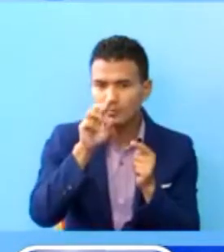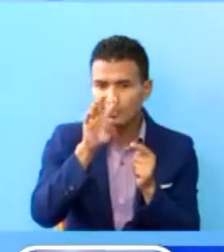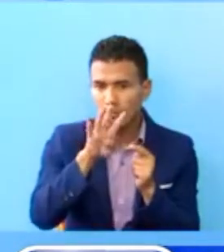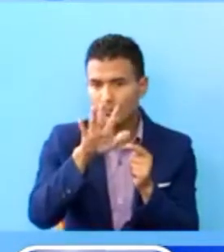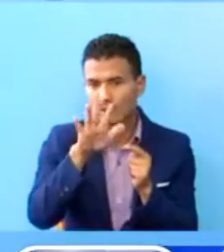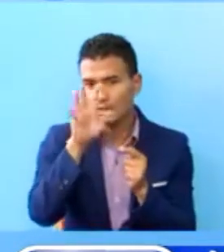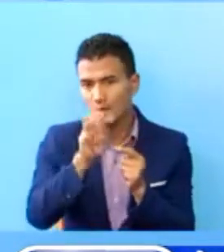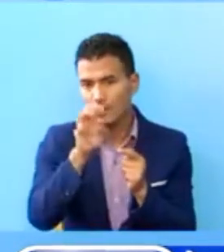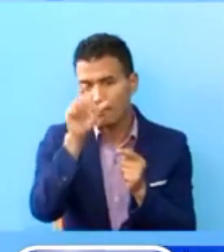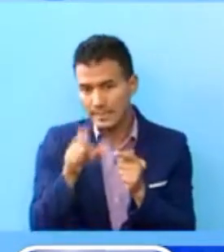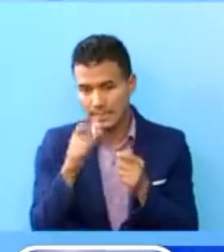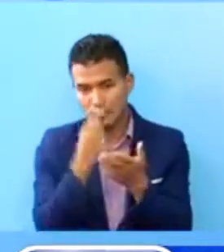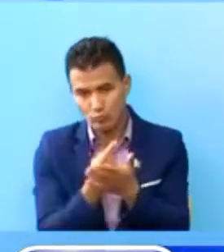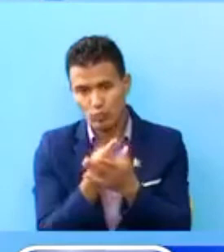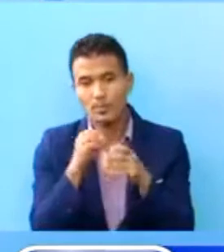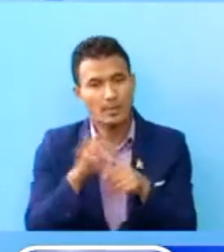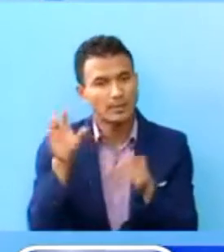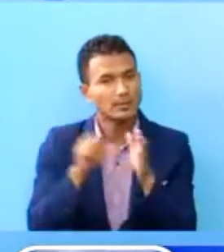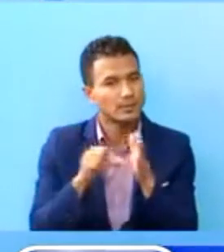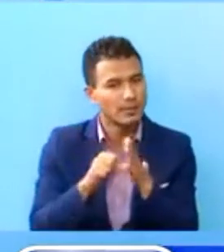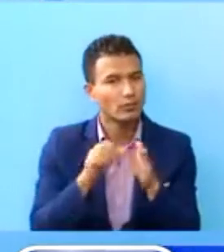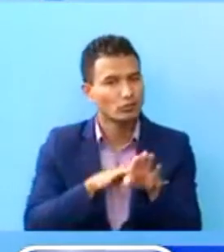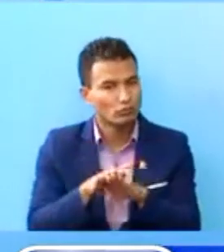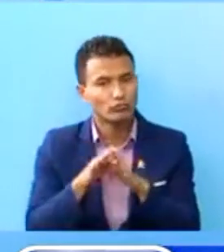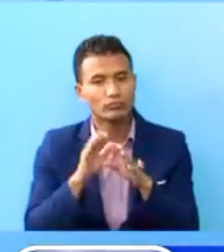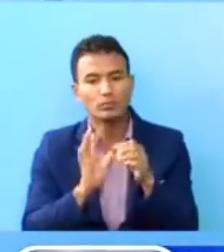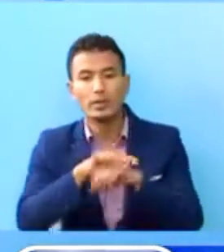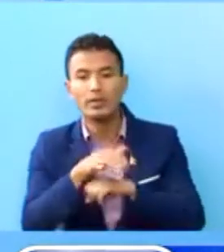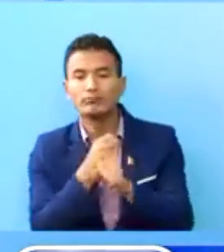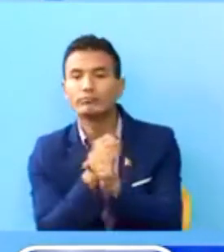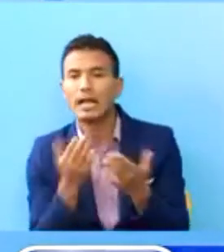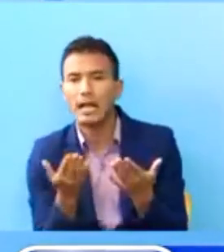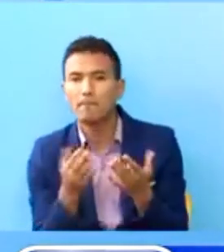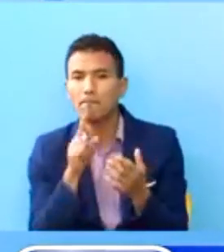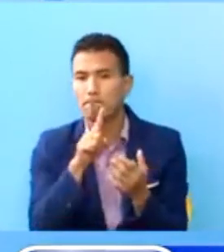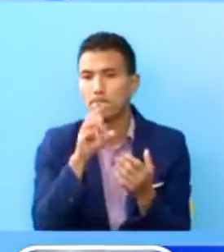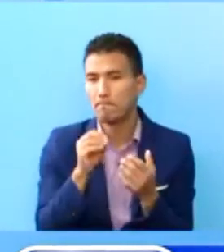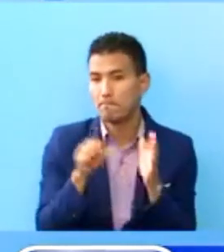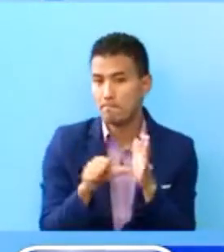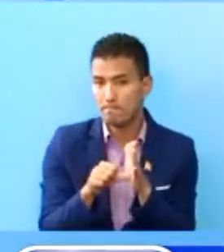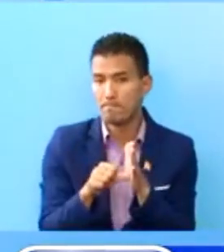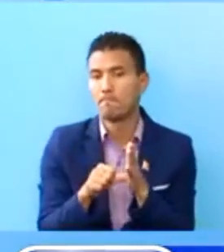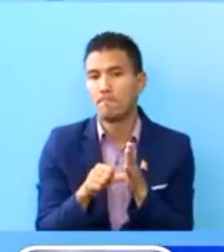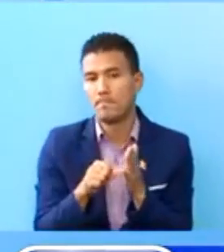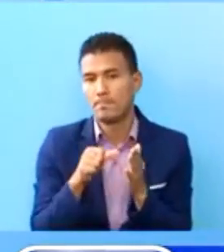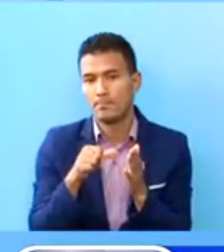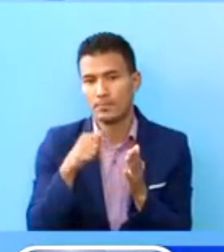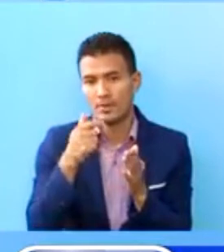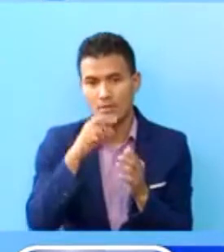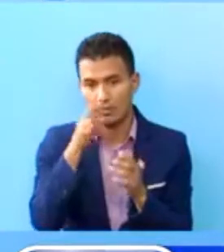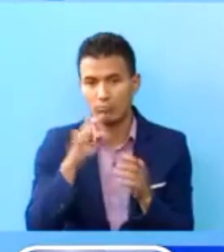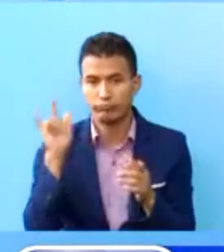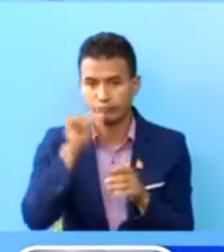45,000 व्यक्तिहरू काठमाडौँ लगायत बाहिरका जिल्लाहरू जहाँ हाई रिस्क छ, त्यस्ता 10 जिल्लाहरू अथवा टिआइएबाट